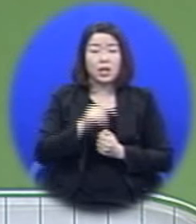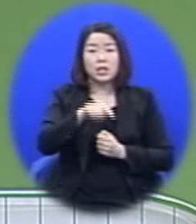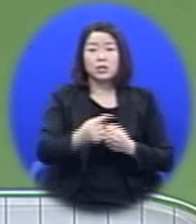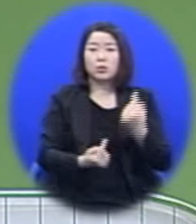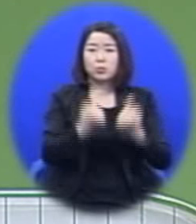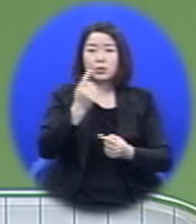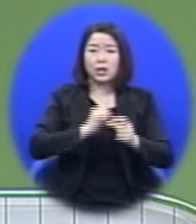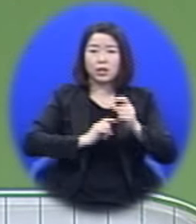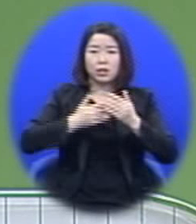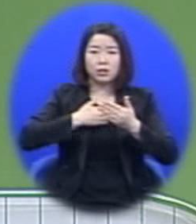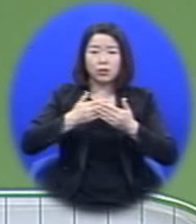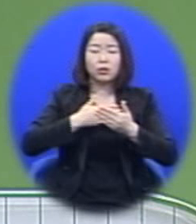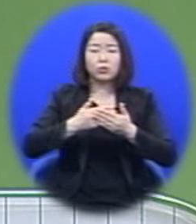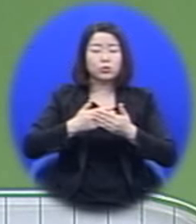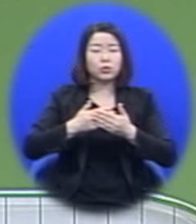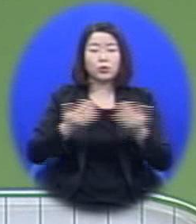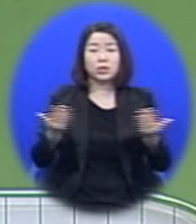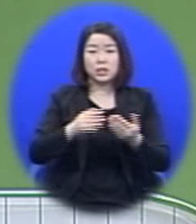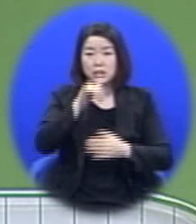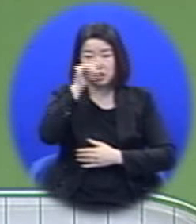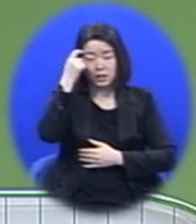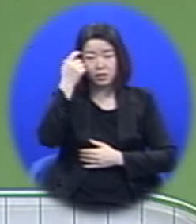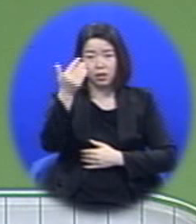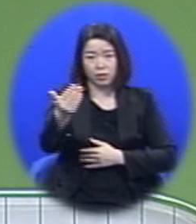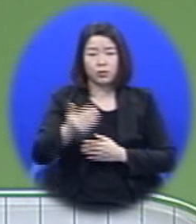그보다도 더 두려운 일이 있을까요?